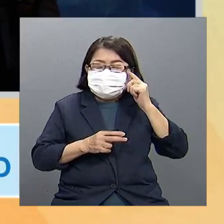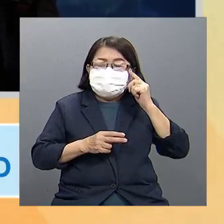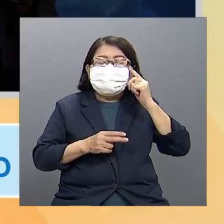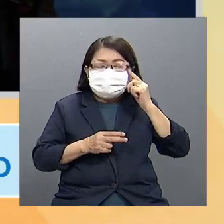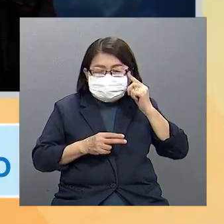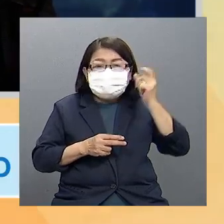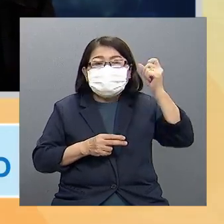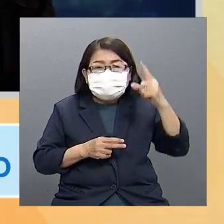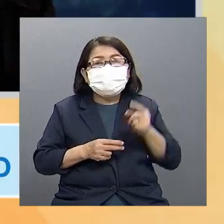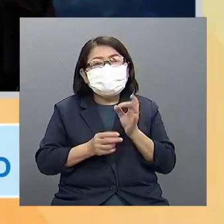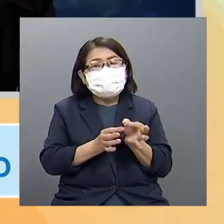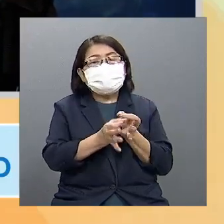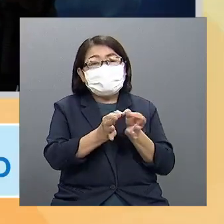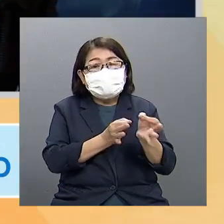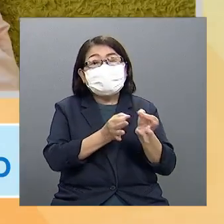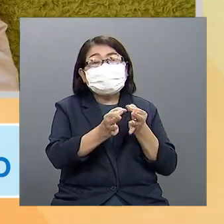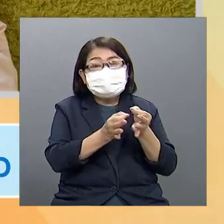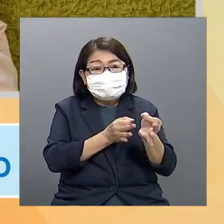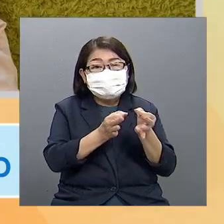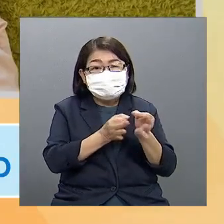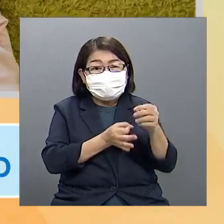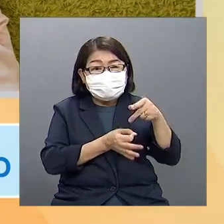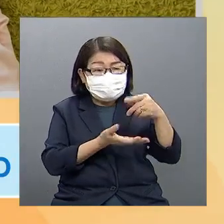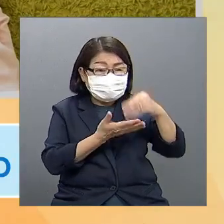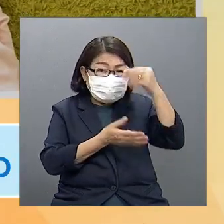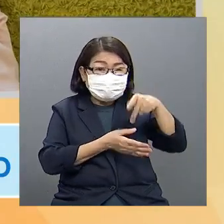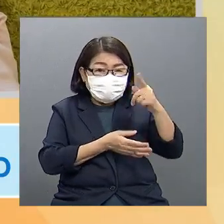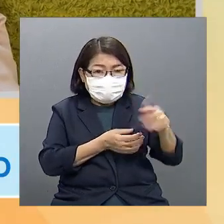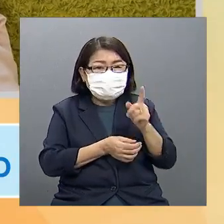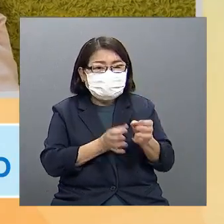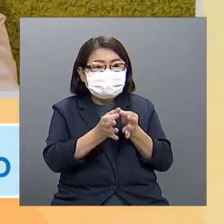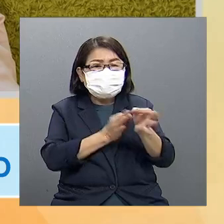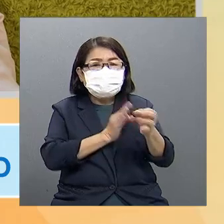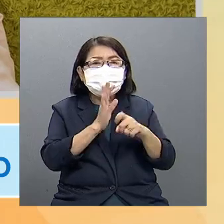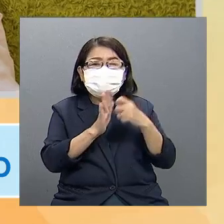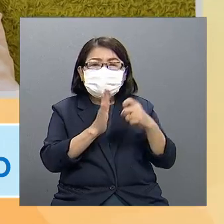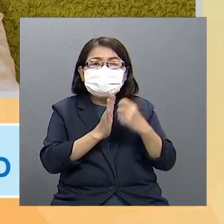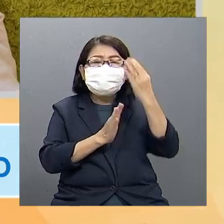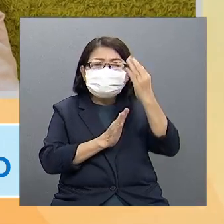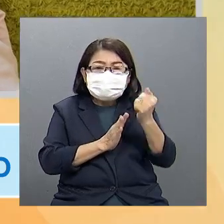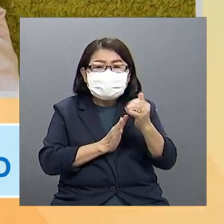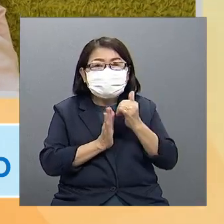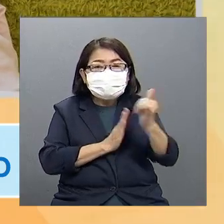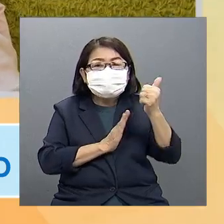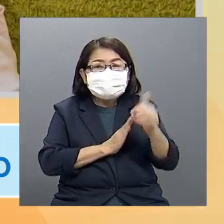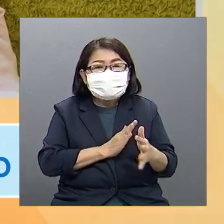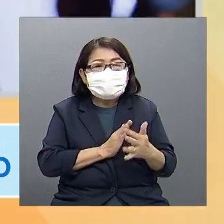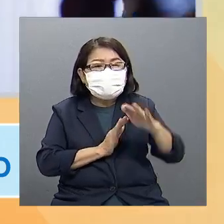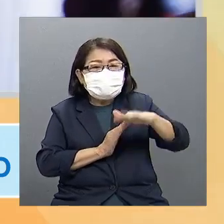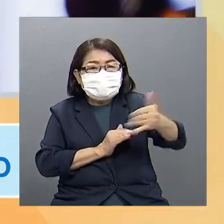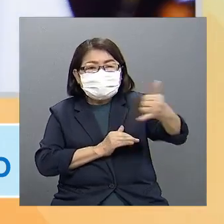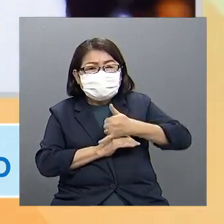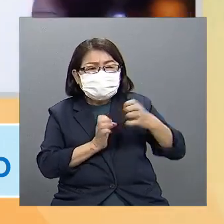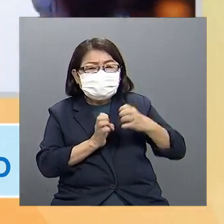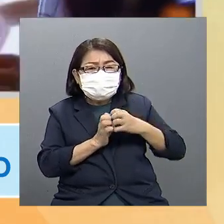ายให้เขาสามารถรับรู้ด้วยเหตุและผลอันนี้ในช่วงชั้นประถมทำได้แล้วถ้าเป็นวัยรุ่น